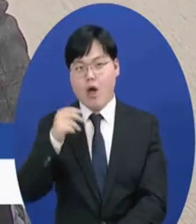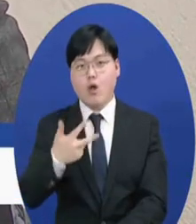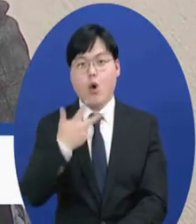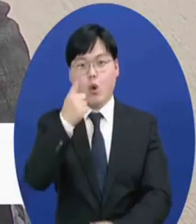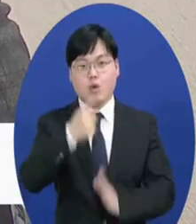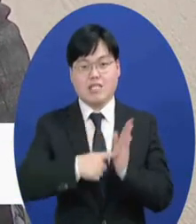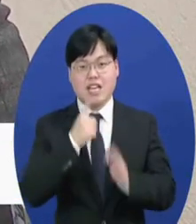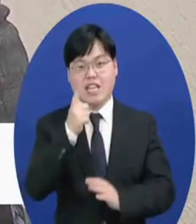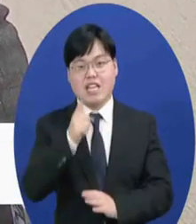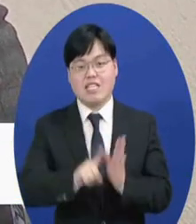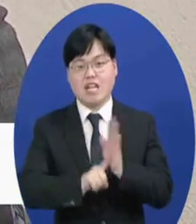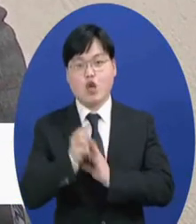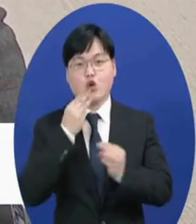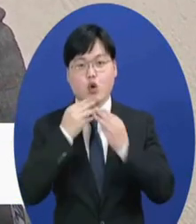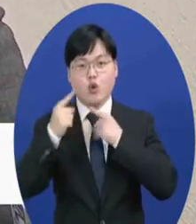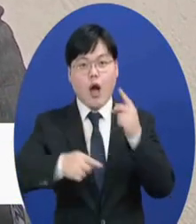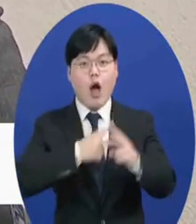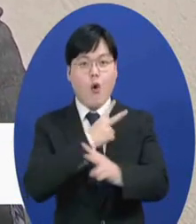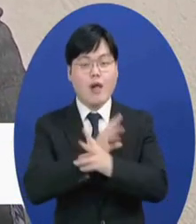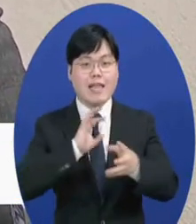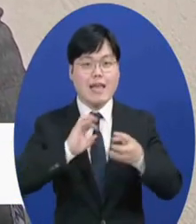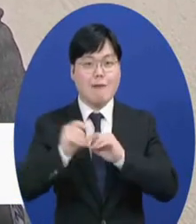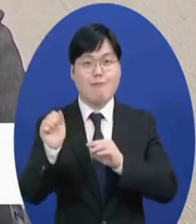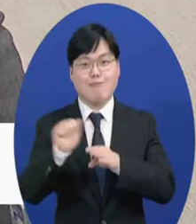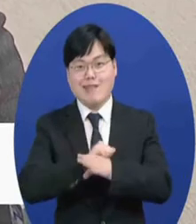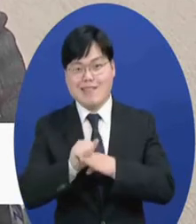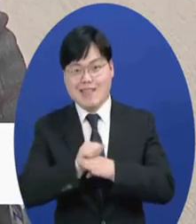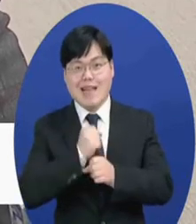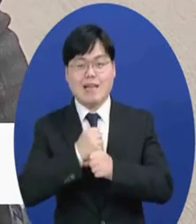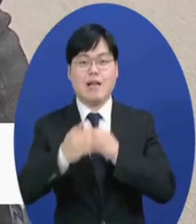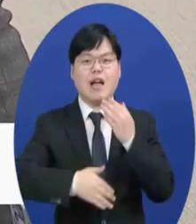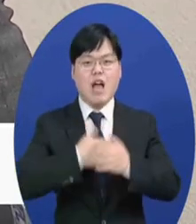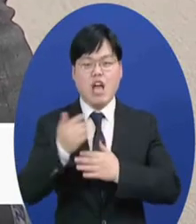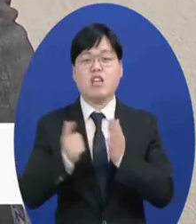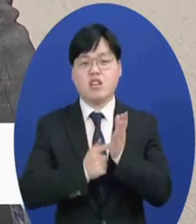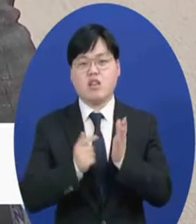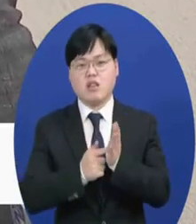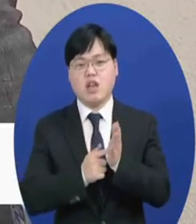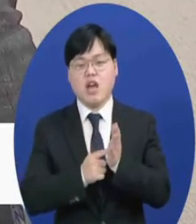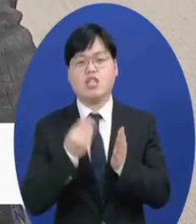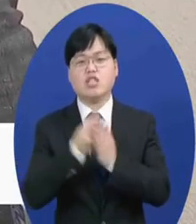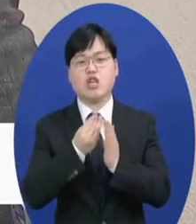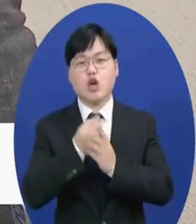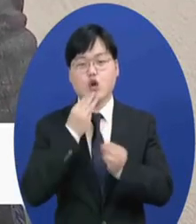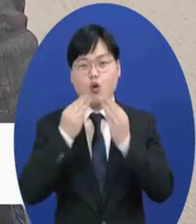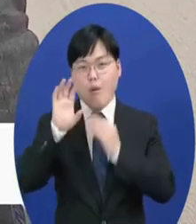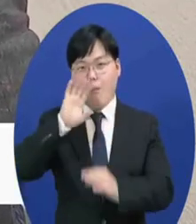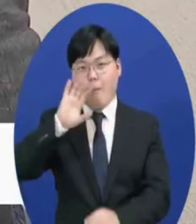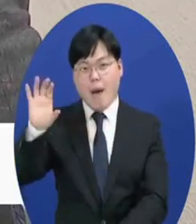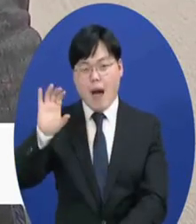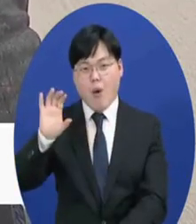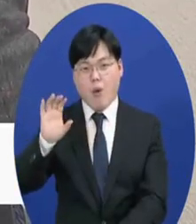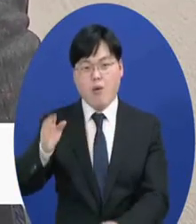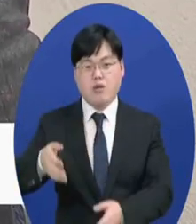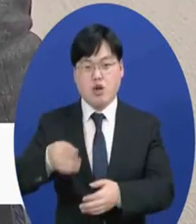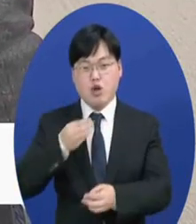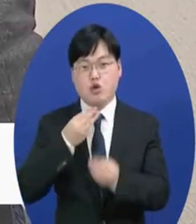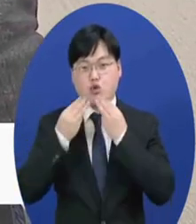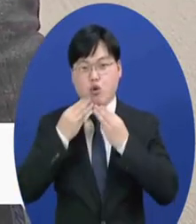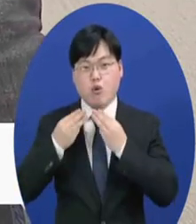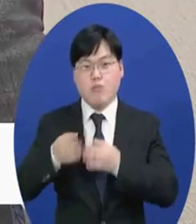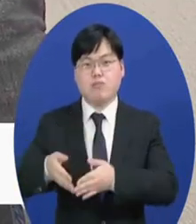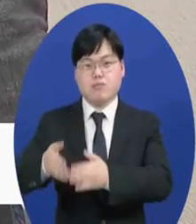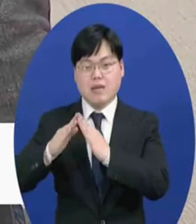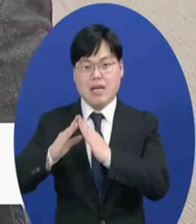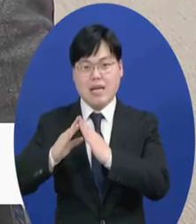энэ 3-р сарын 1-ээс шүүхийн тухай хуулийг хэрэгжүүлэх бэлтгэл ажлыг хангаж ажиллаач. Тухайлбал бас шүүх байгууллага саналаа өнөөдөр